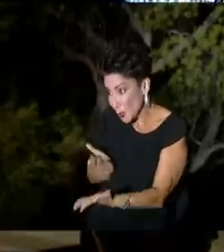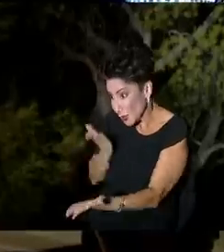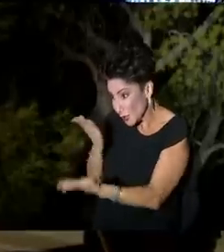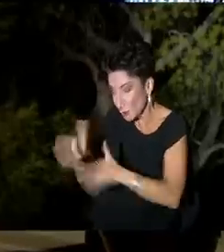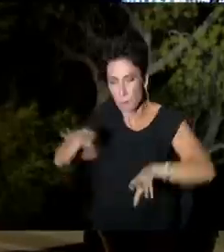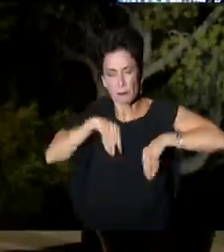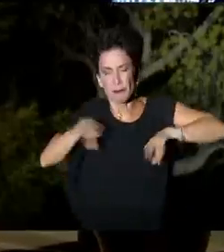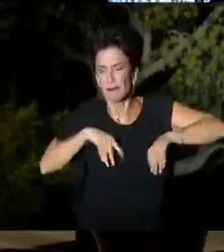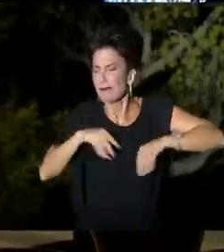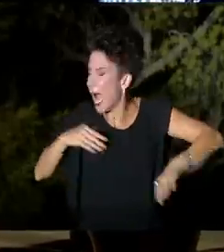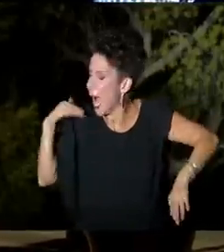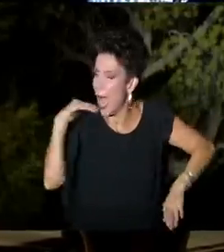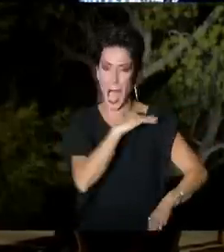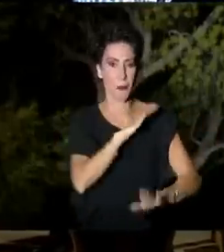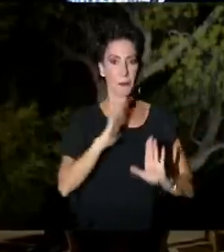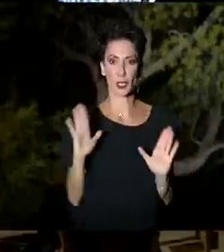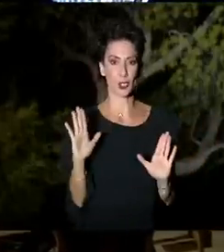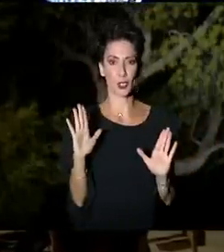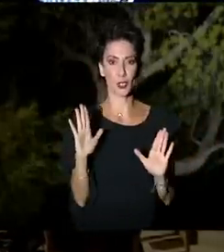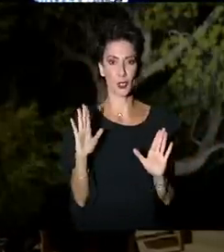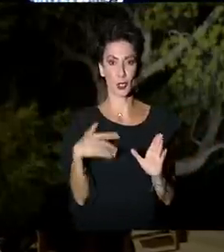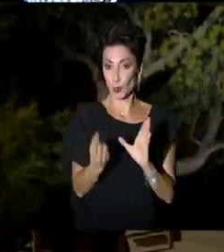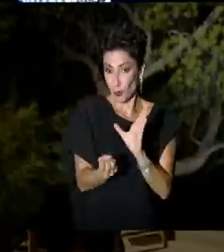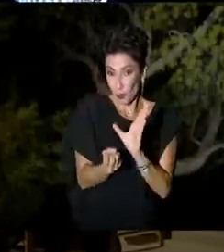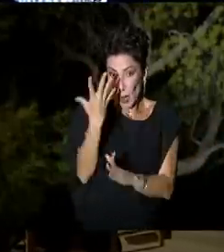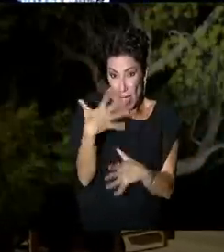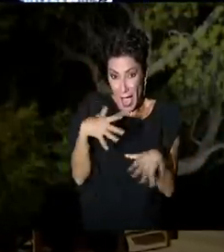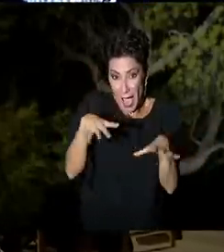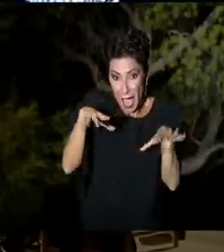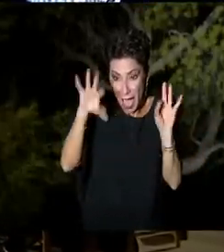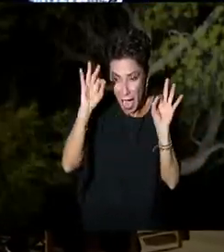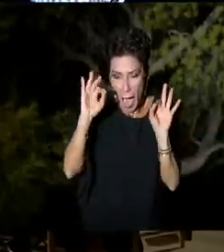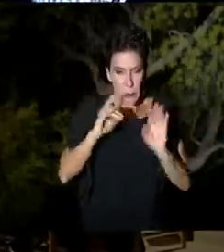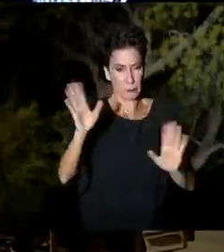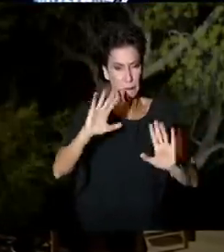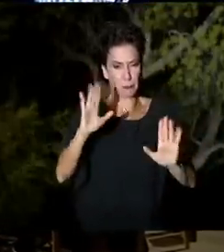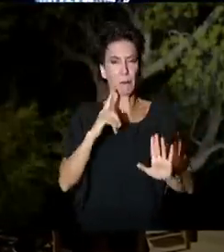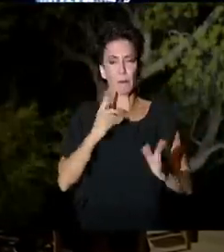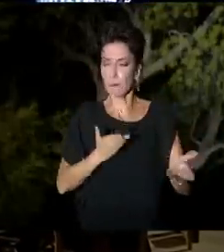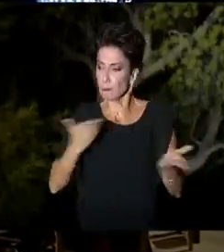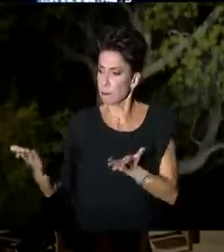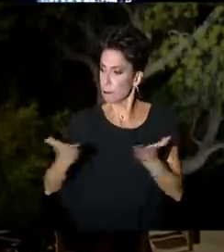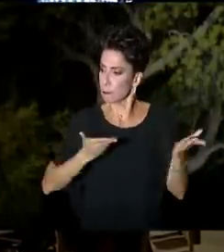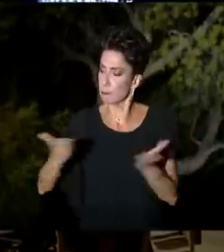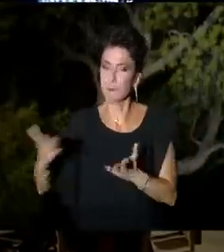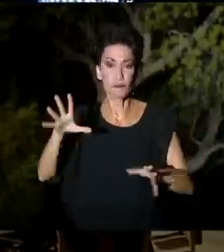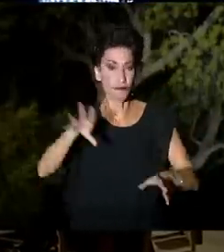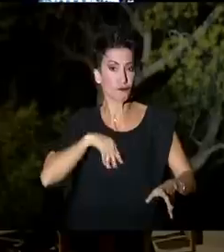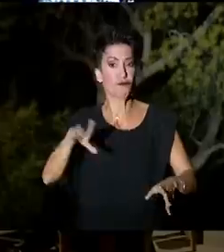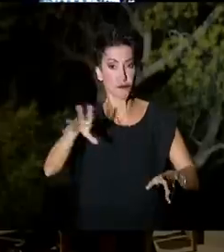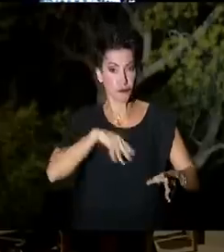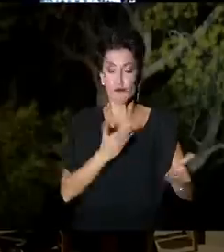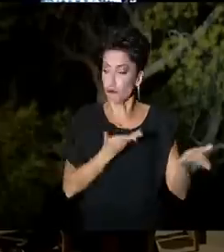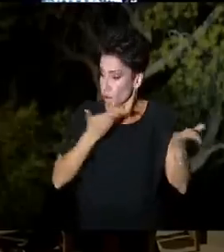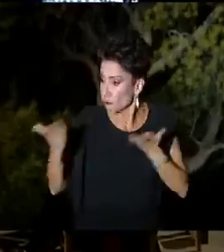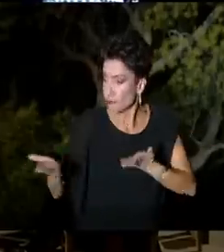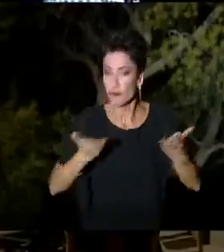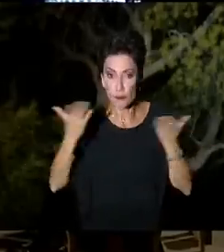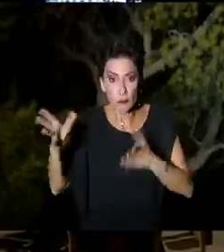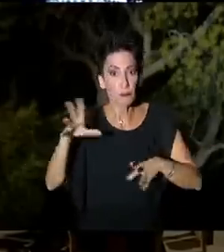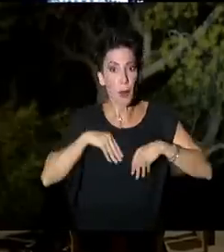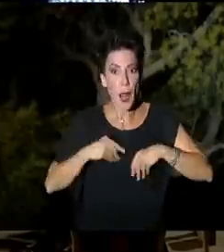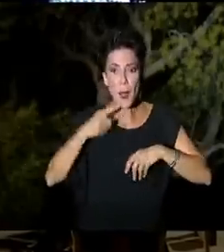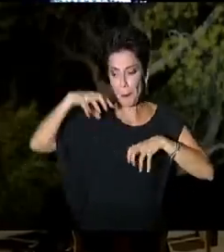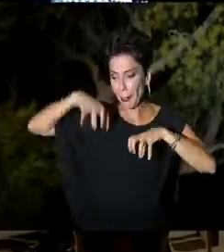διατυπωθεί. Και όχι μόνο στην αρχή, αλλά αποδεχόμενος, ασμένος και συνεχώς την ένταξη στο πρόγραμμα των μικρότερων ή